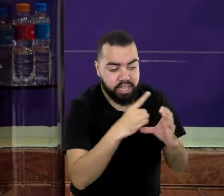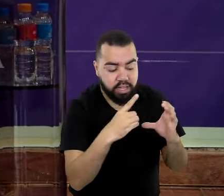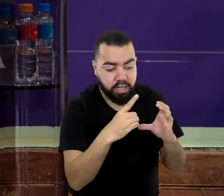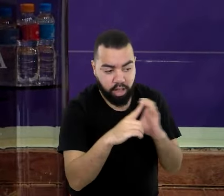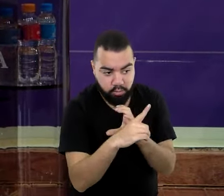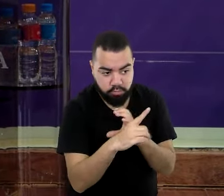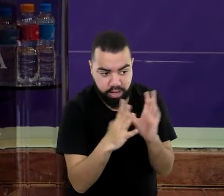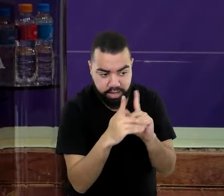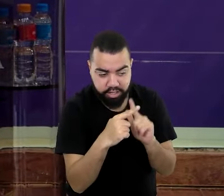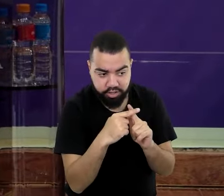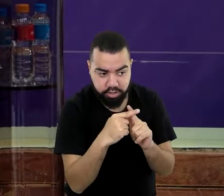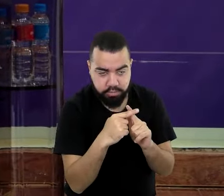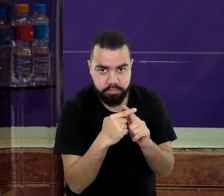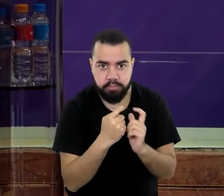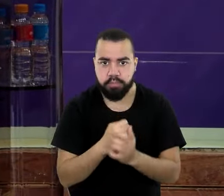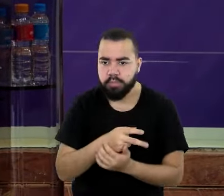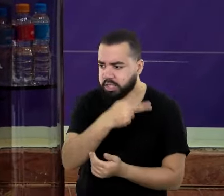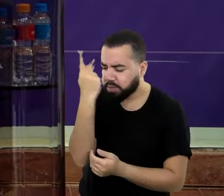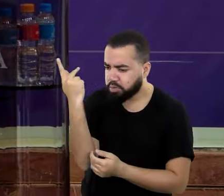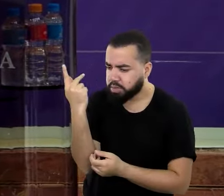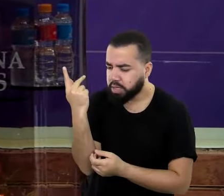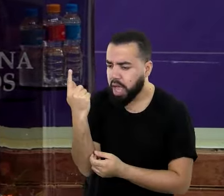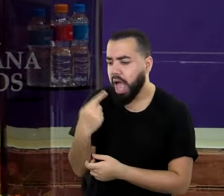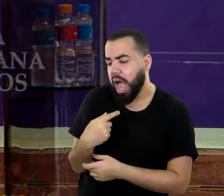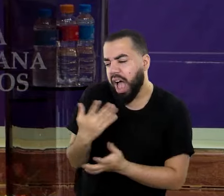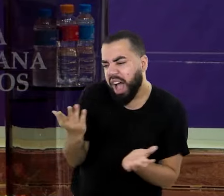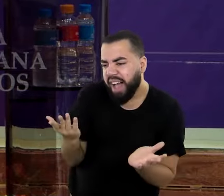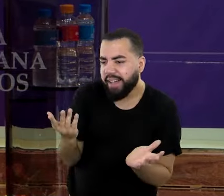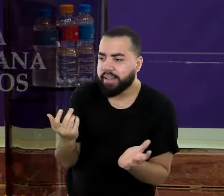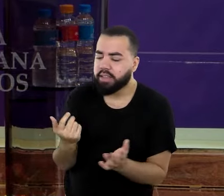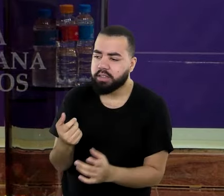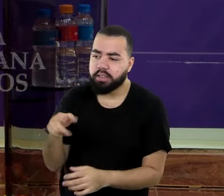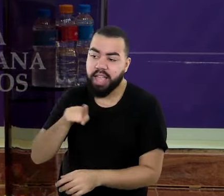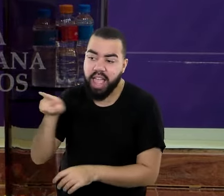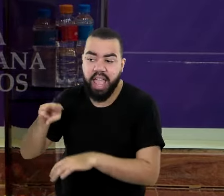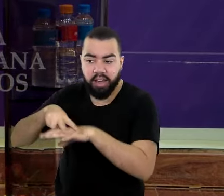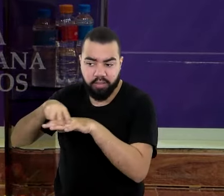희한한 전도를 받았다는 거. Ela falou assim: "Eu recebi um tipo de